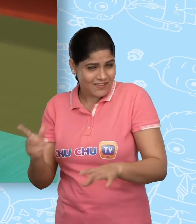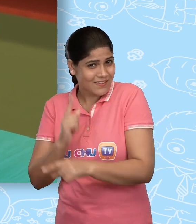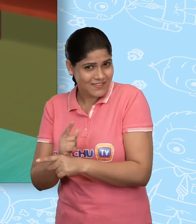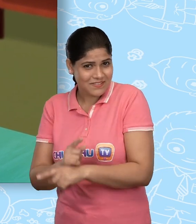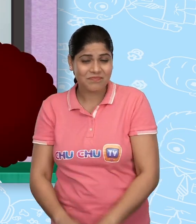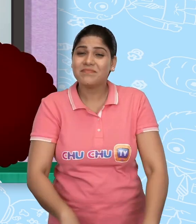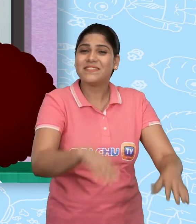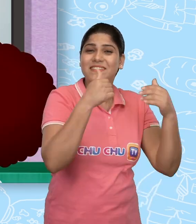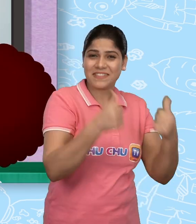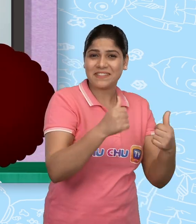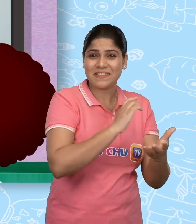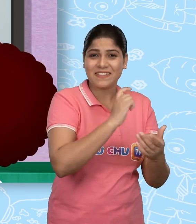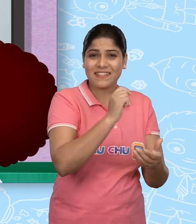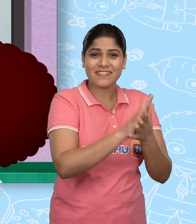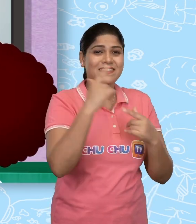मिस डॉर्थी।